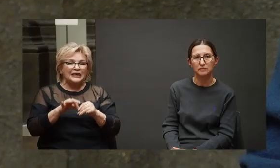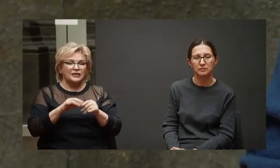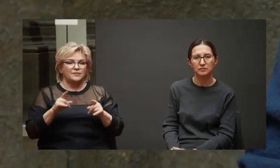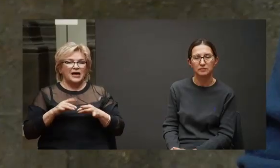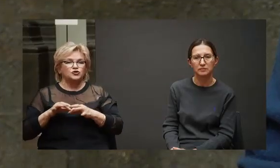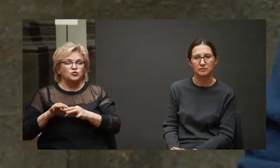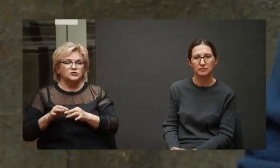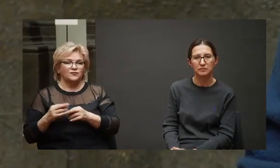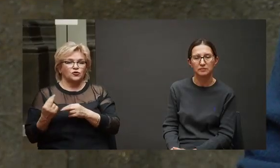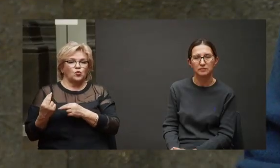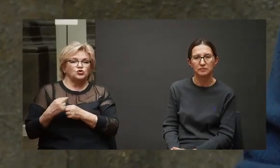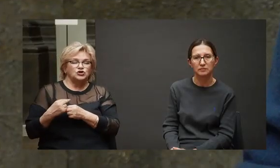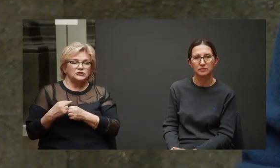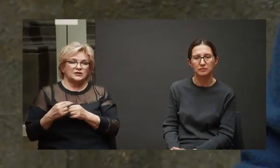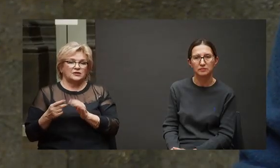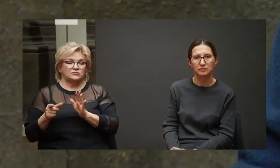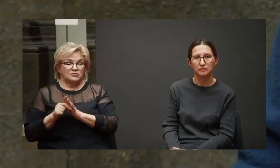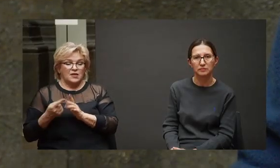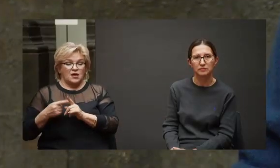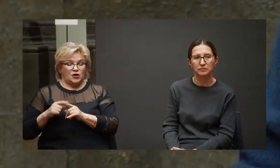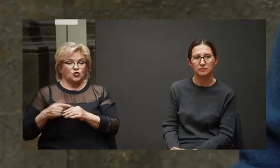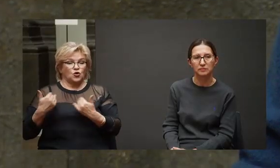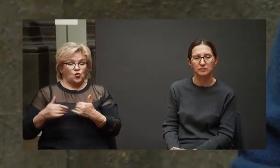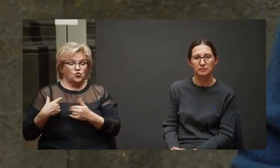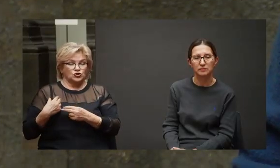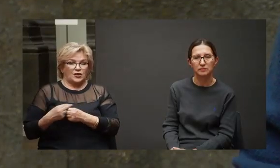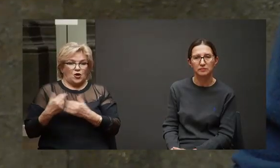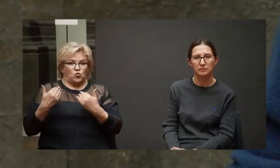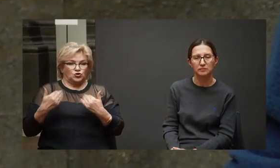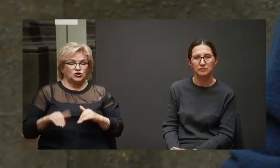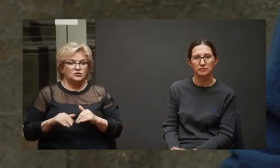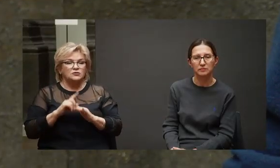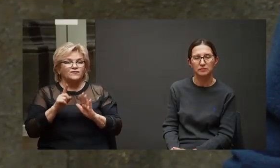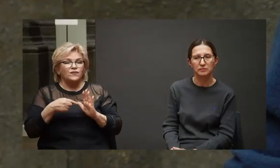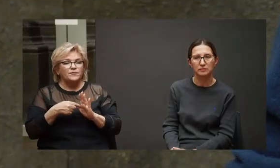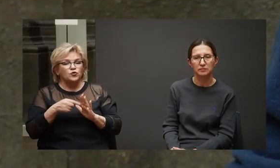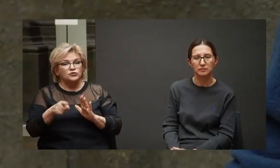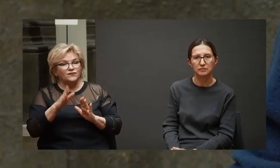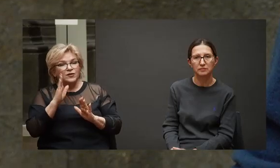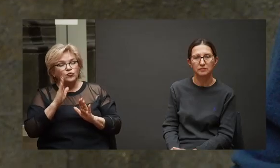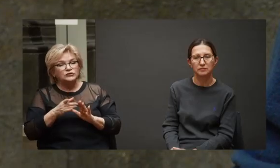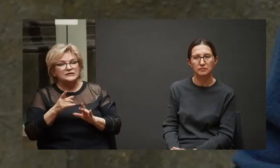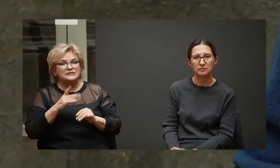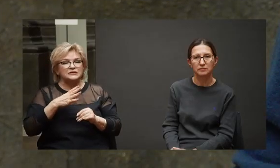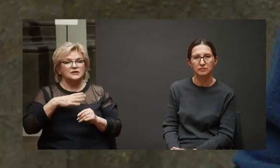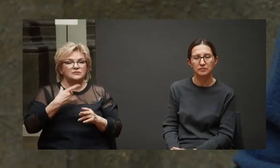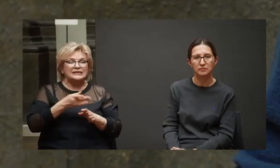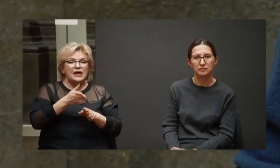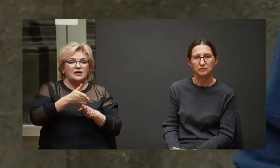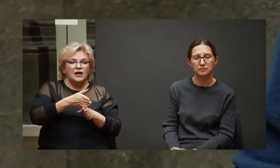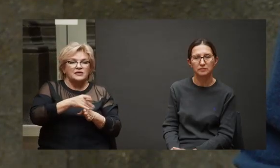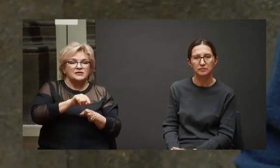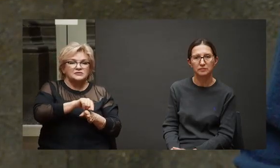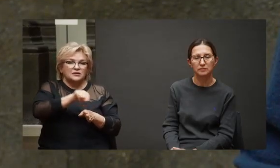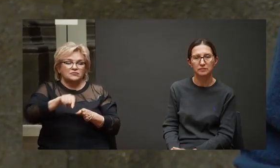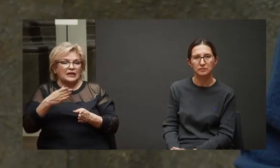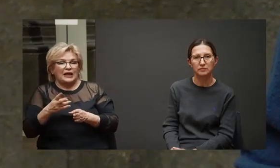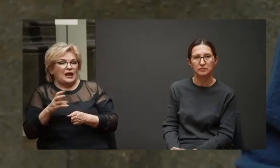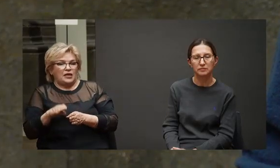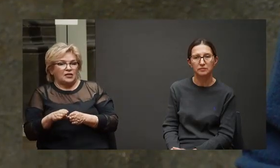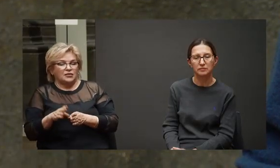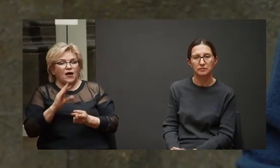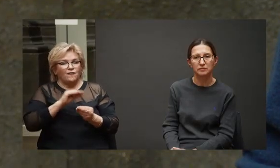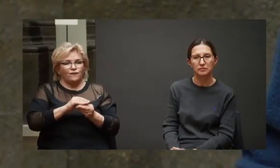экскурсоводом, учителем или кем-то еще, который вас уже научил. Вопрос, будете вы через эти границы переходить или нет? Я могу